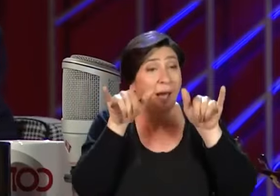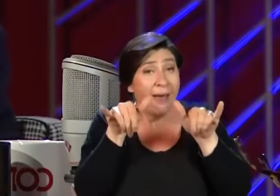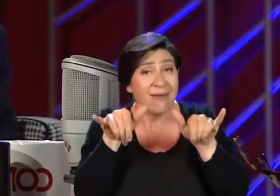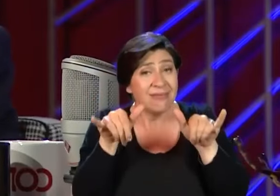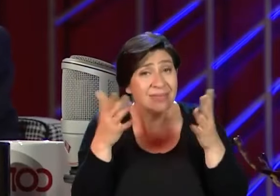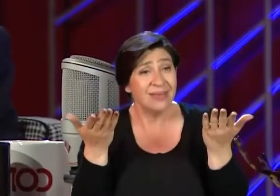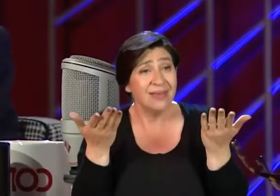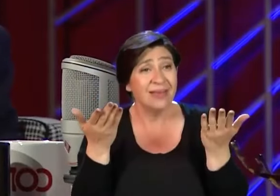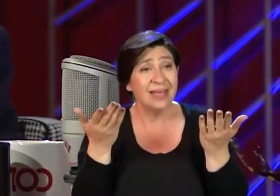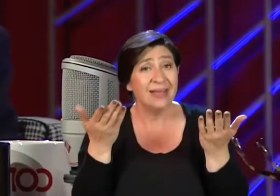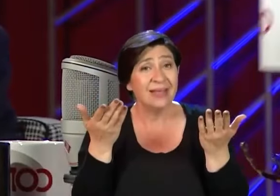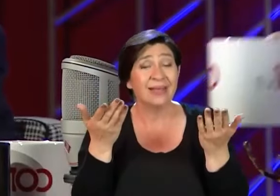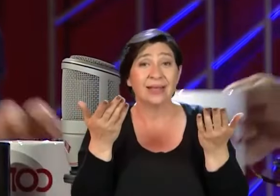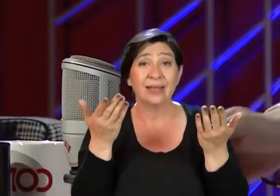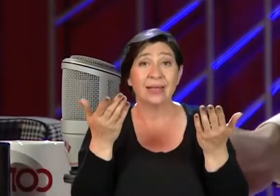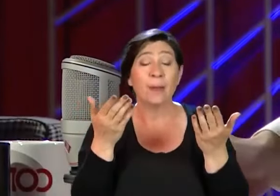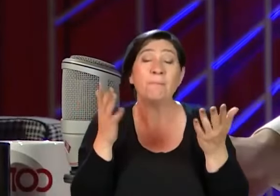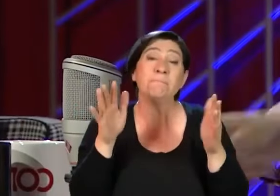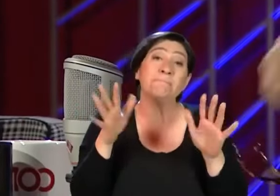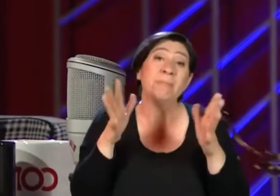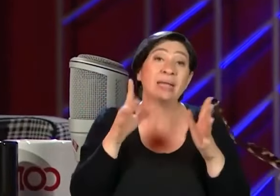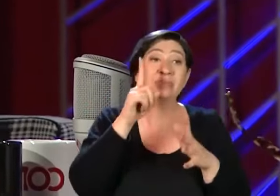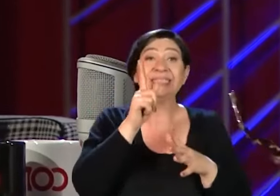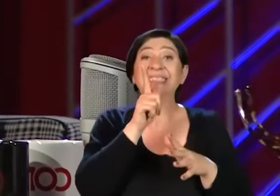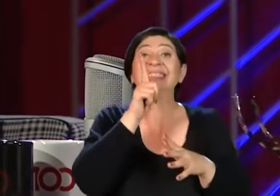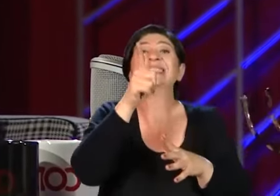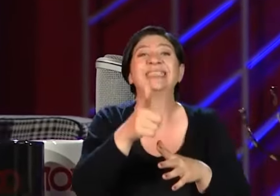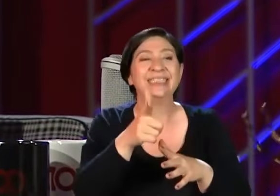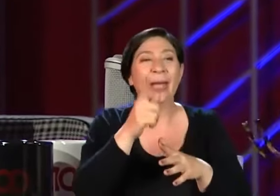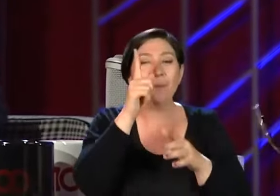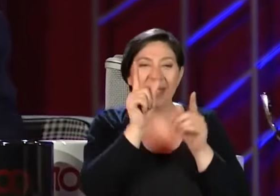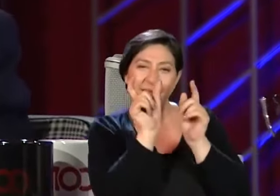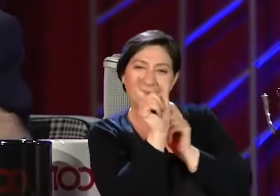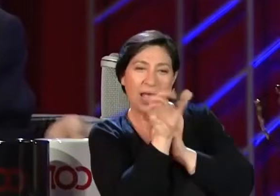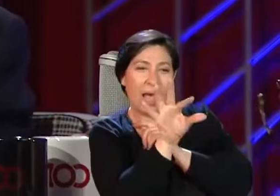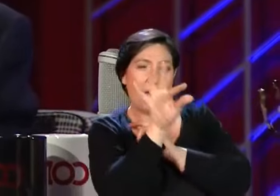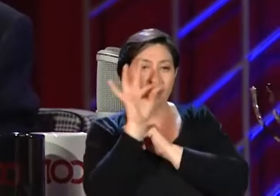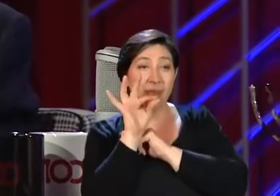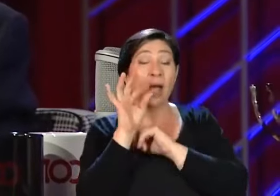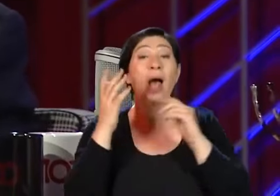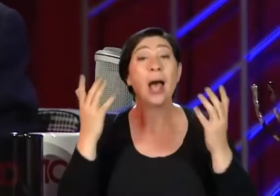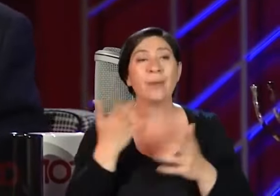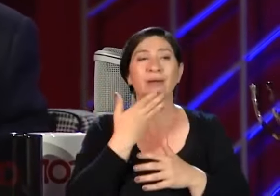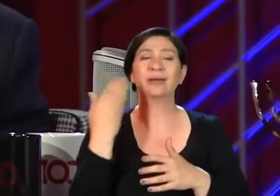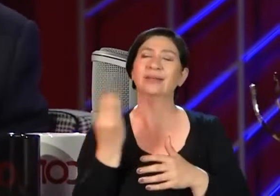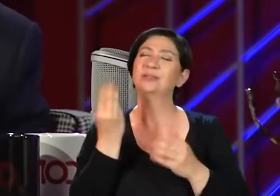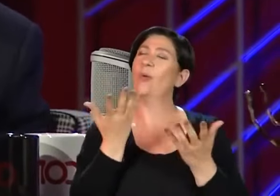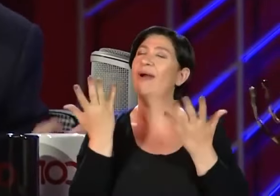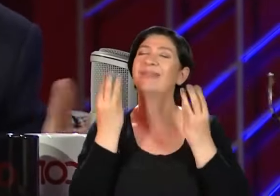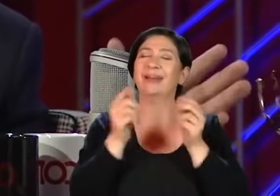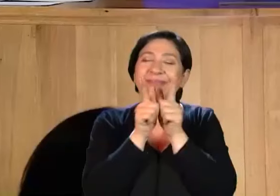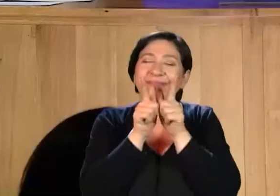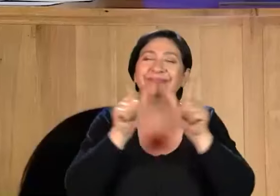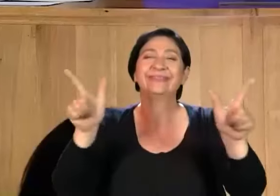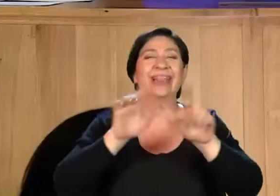şey oldu aslında. Yani belki burada bir seslenişin bir parçasını alabilirdik ama genç o kadar güzel seslendi